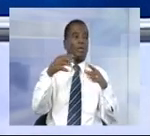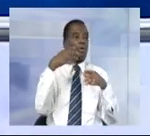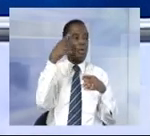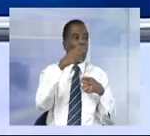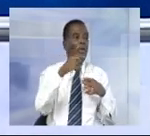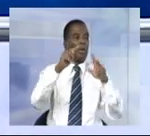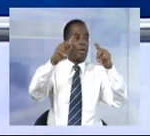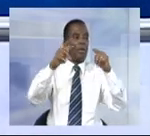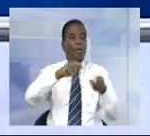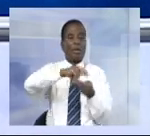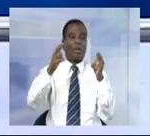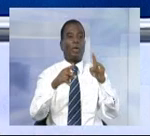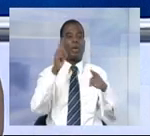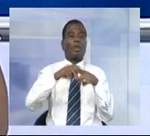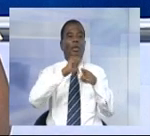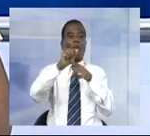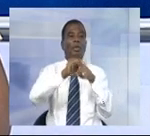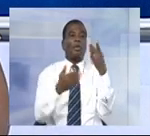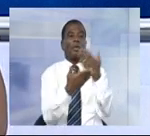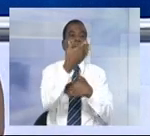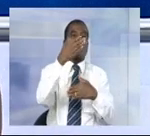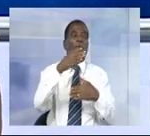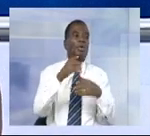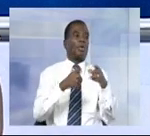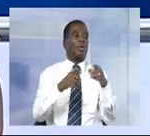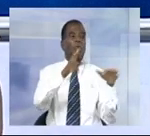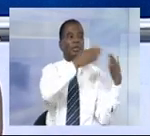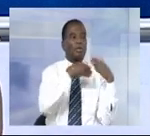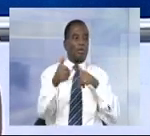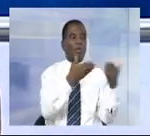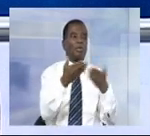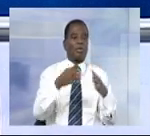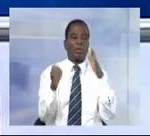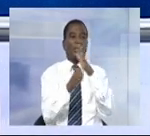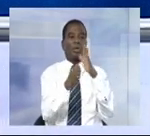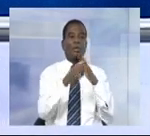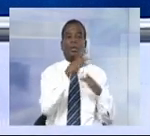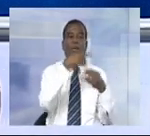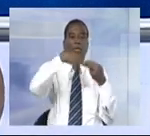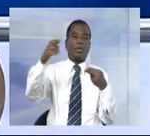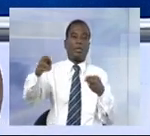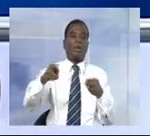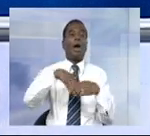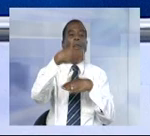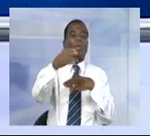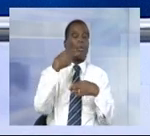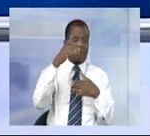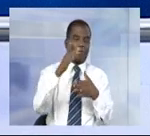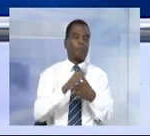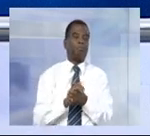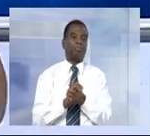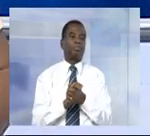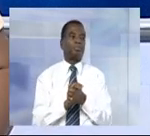La RTI est représentée à cette formation par Adama Kone, chef du service économie. Son reportage complet dans nos prochaines